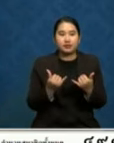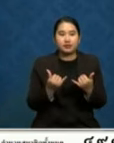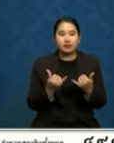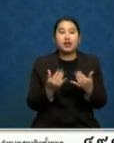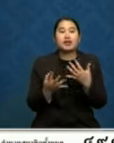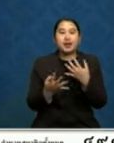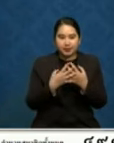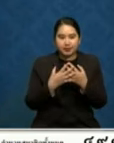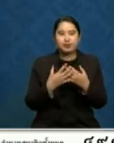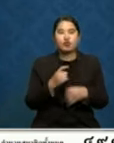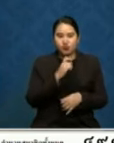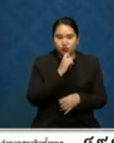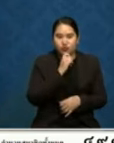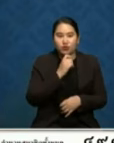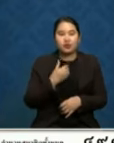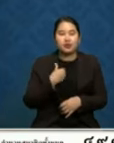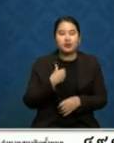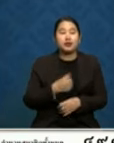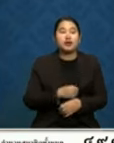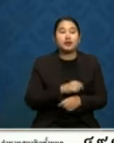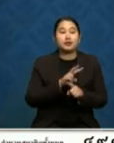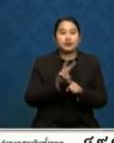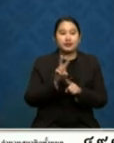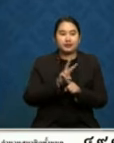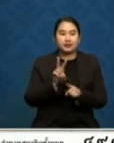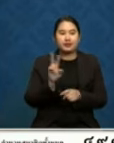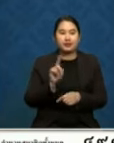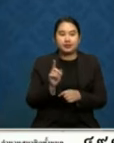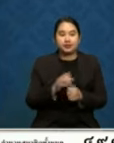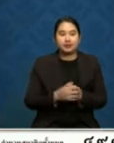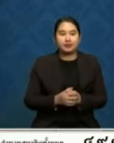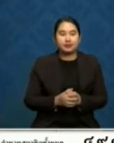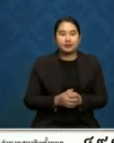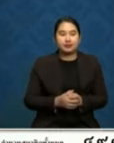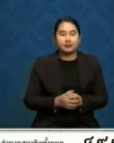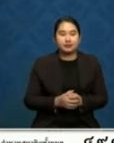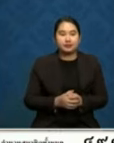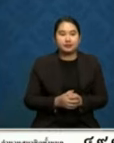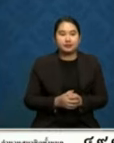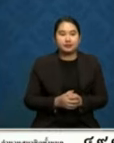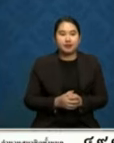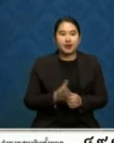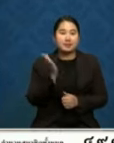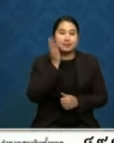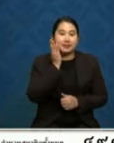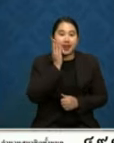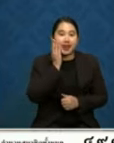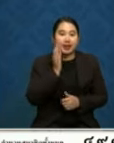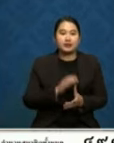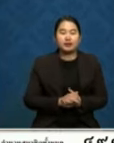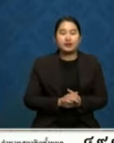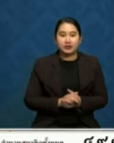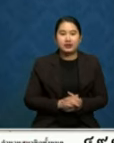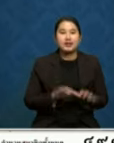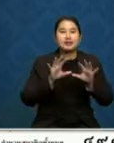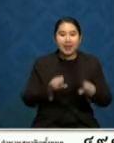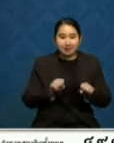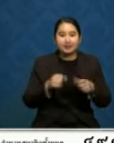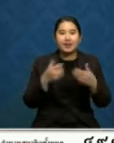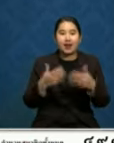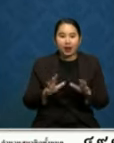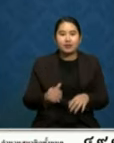เรือนจำนะครับคนที่สองก็คือพี่แป้งก็ถูกจับกลับคืนม